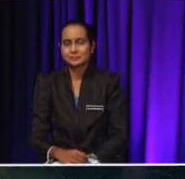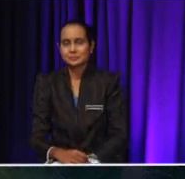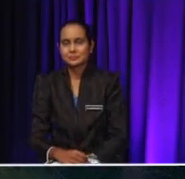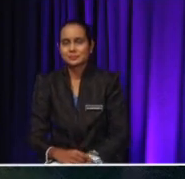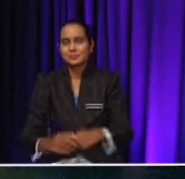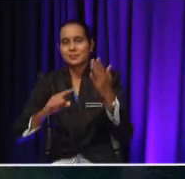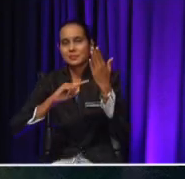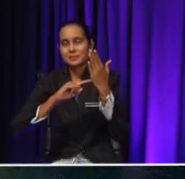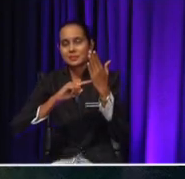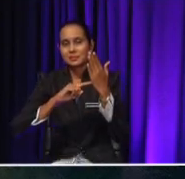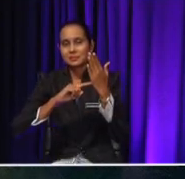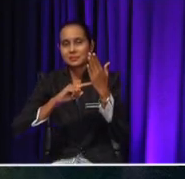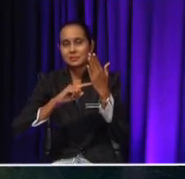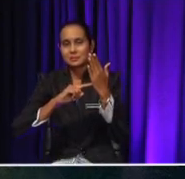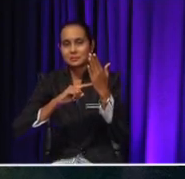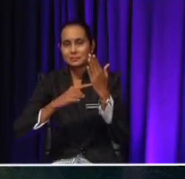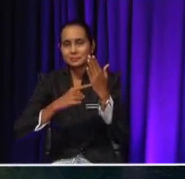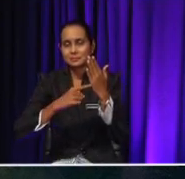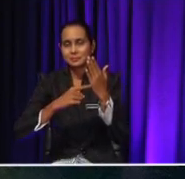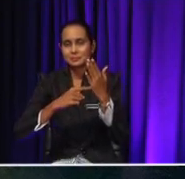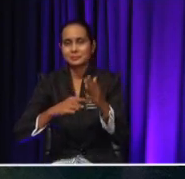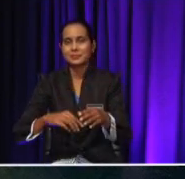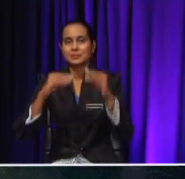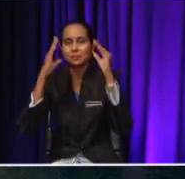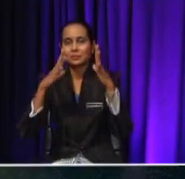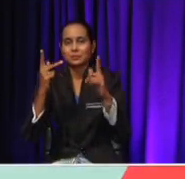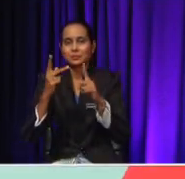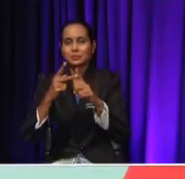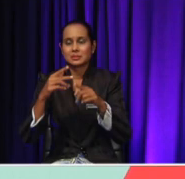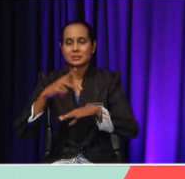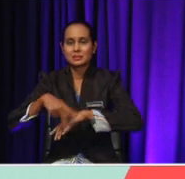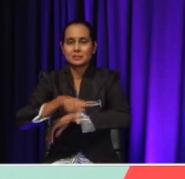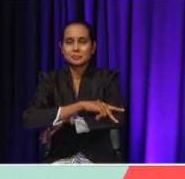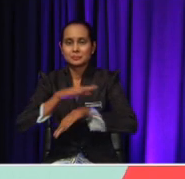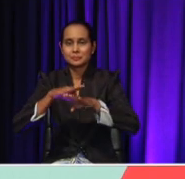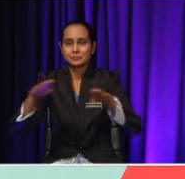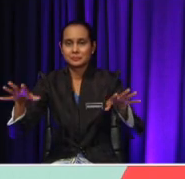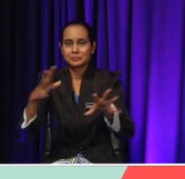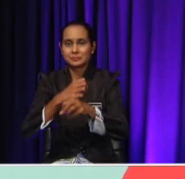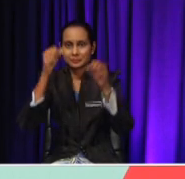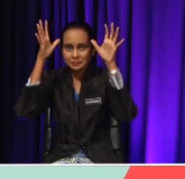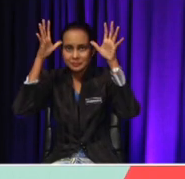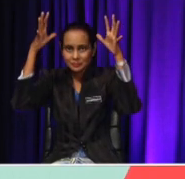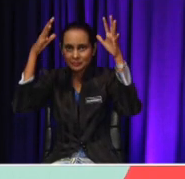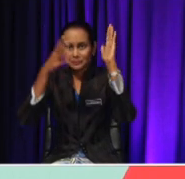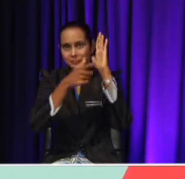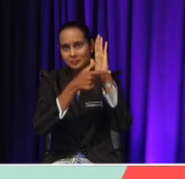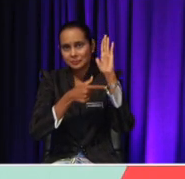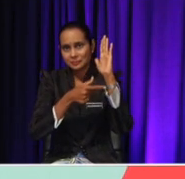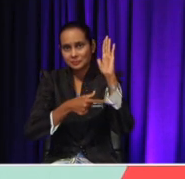Berburu ke padang datar dapat rusa belang kaki